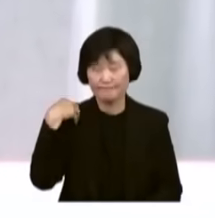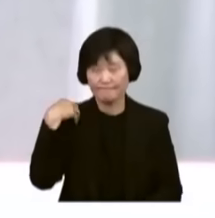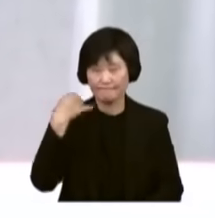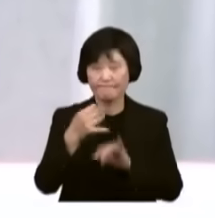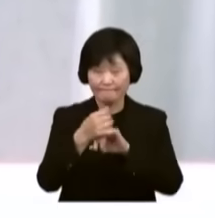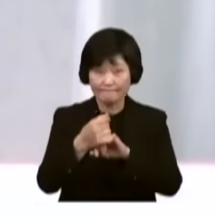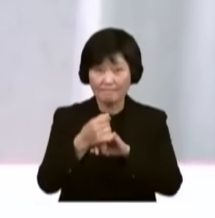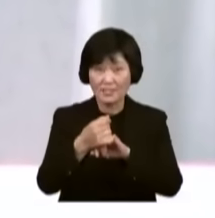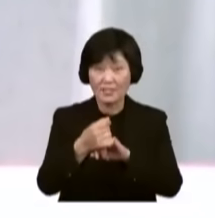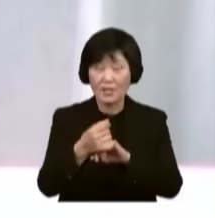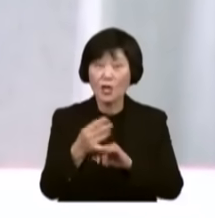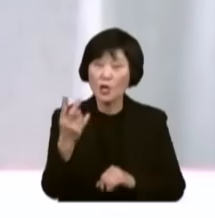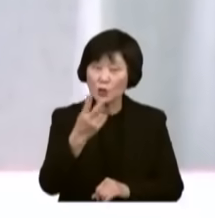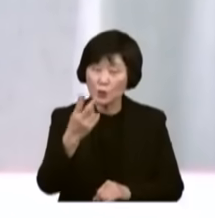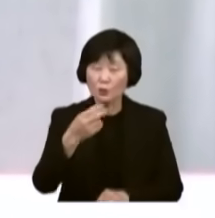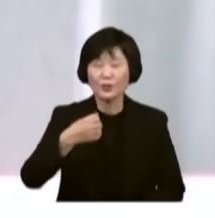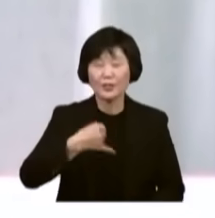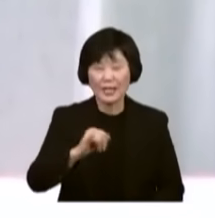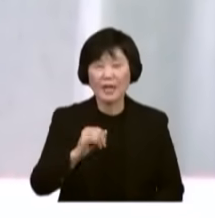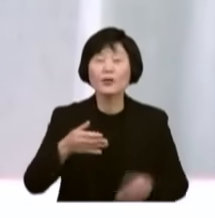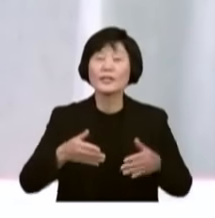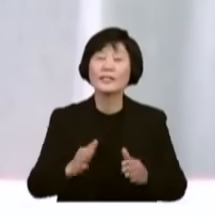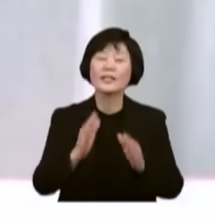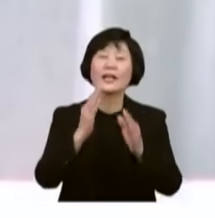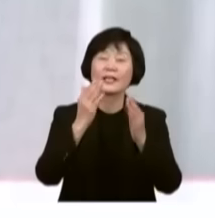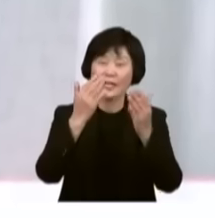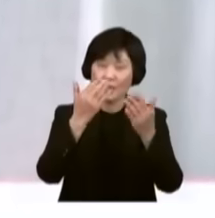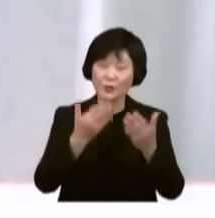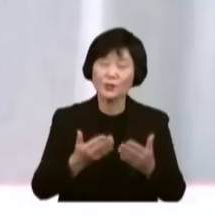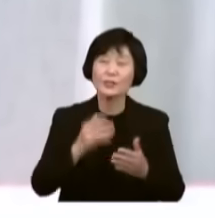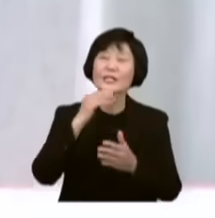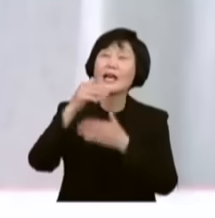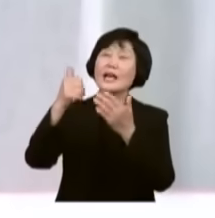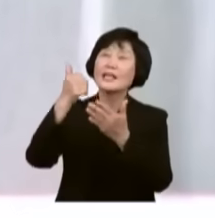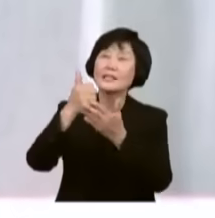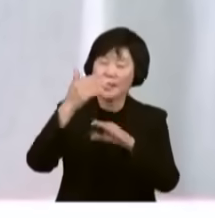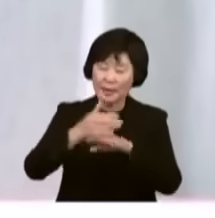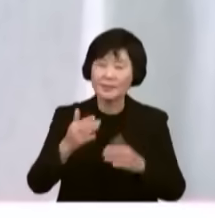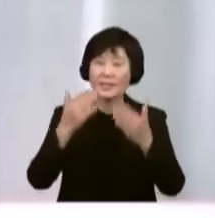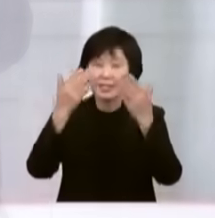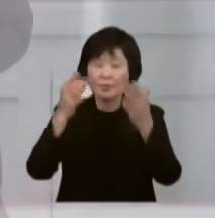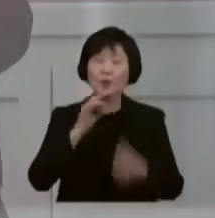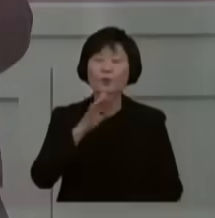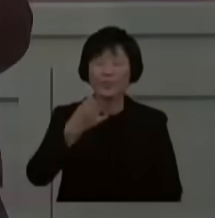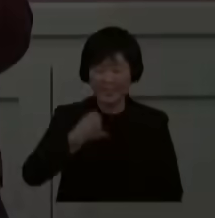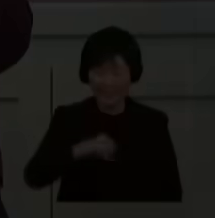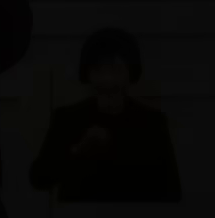이용식 김혜선의 딸로 보내주신 하나님께 감사드리며 하나뿐인 딸 올림.